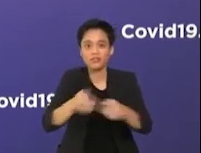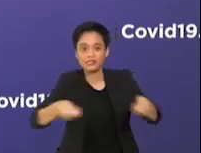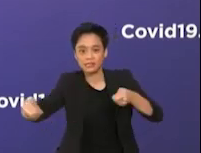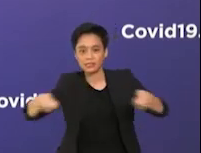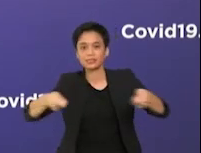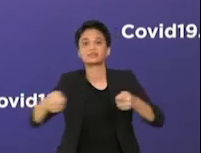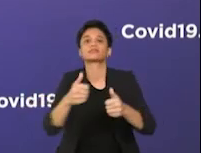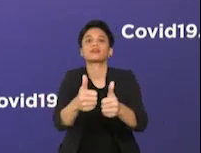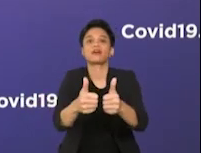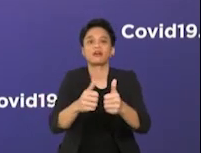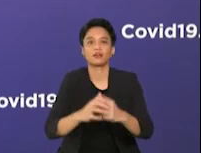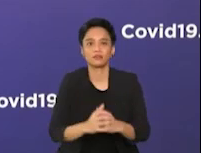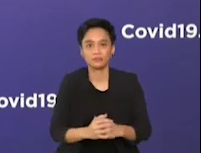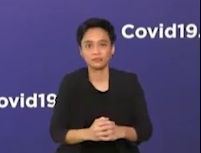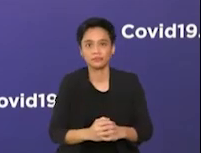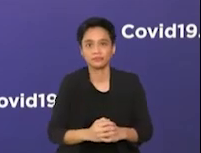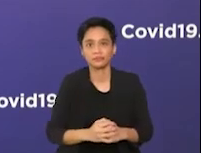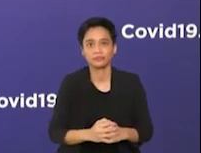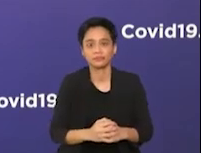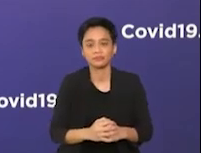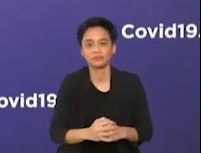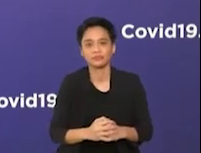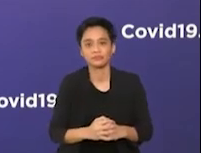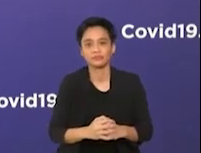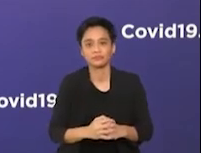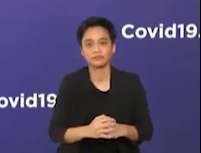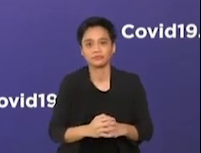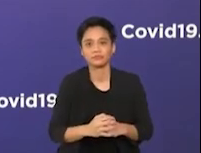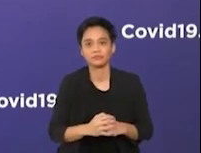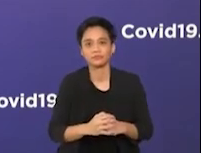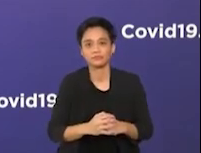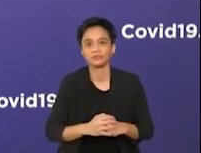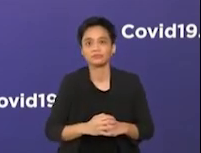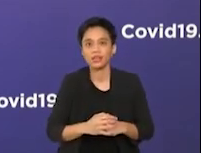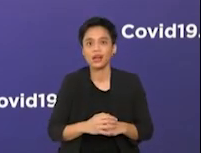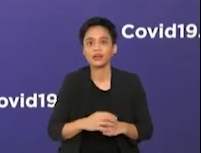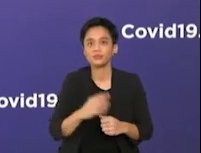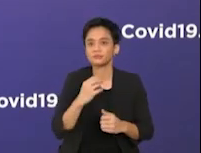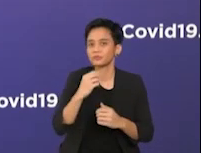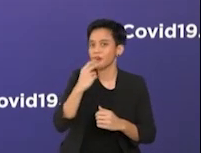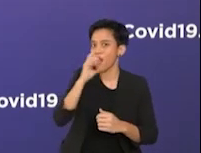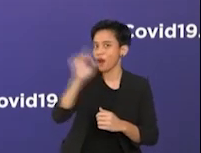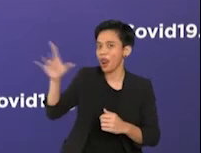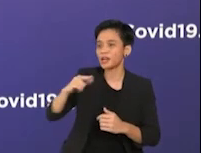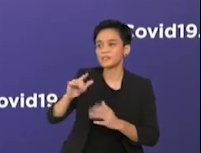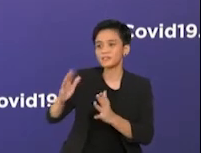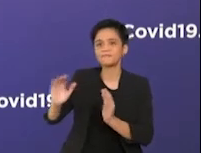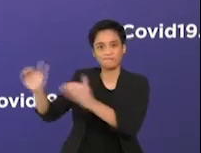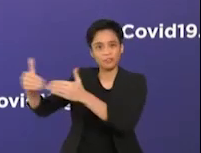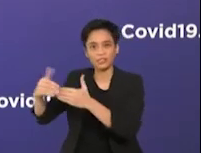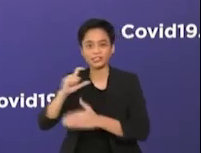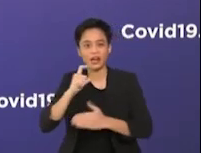belas Oleh karena itu pastikan kita bisa melindungi orang lain karena